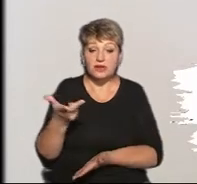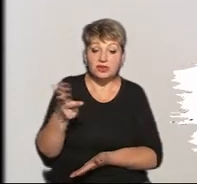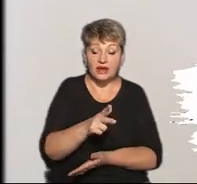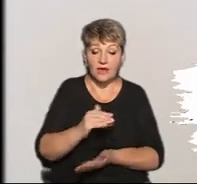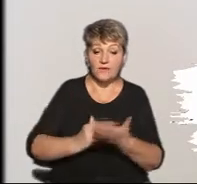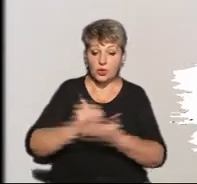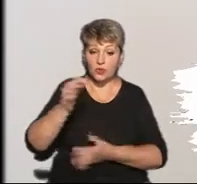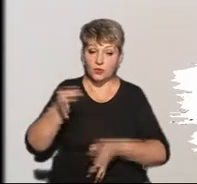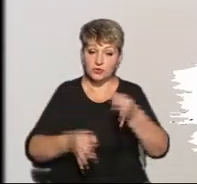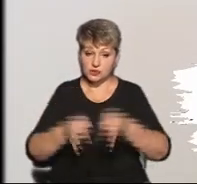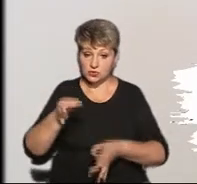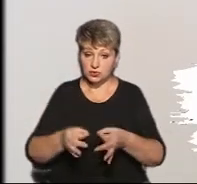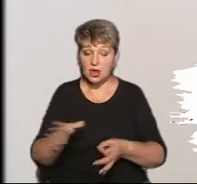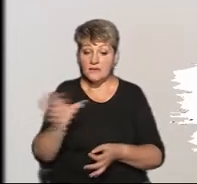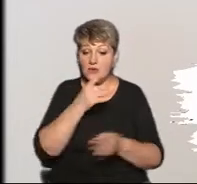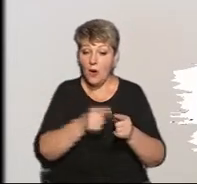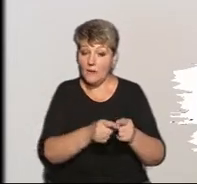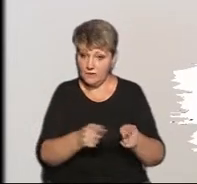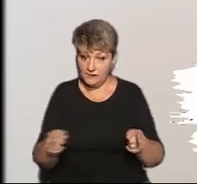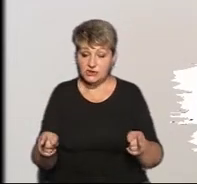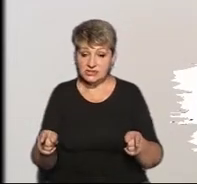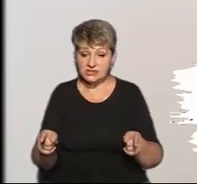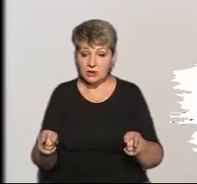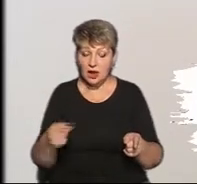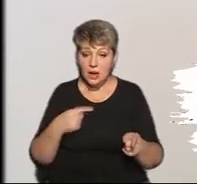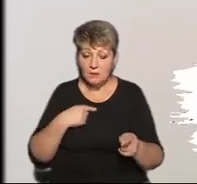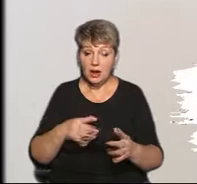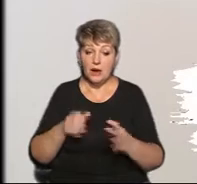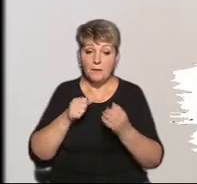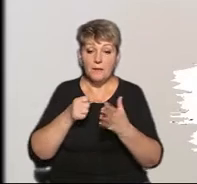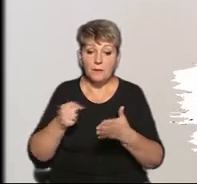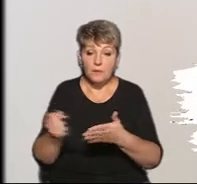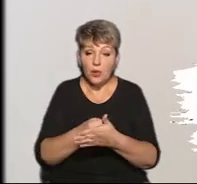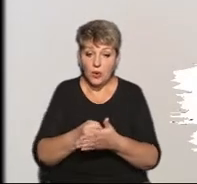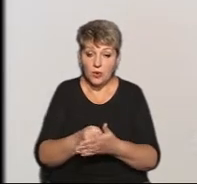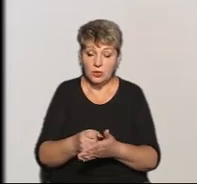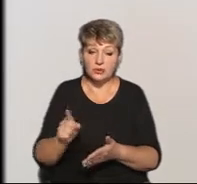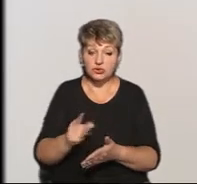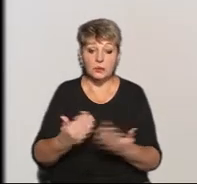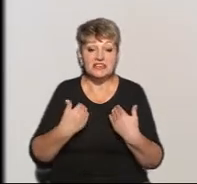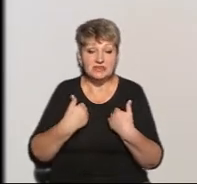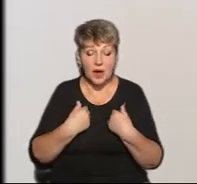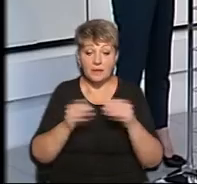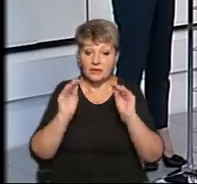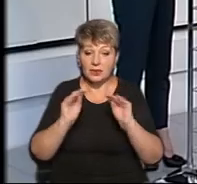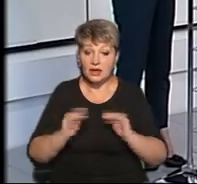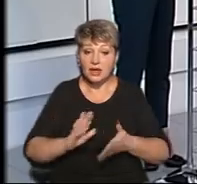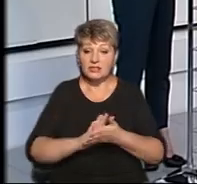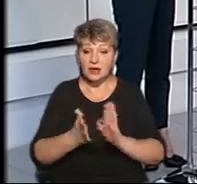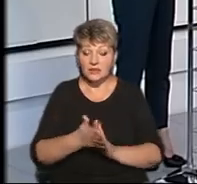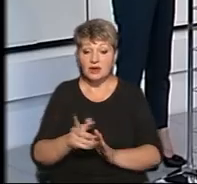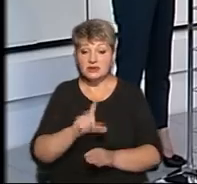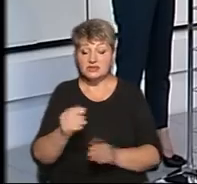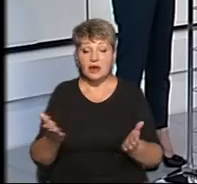верховні суди у міської ради. І весь цей час ми боролися за те, щоб нам з нами уклали договори, по яким ми